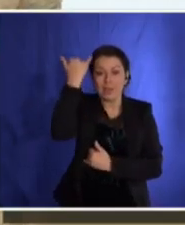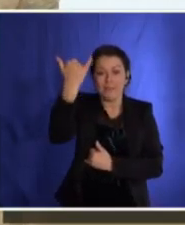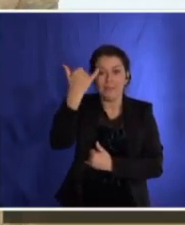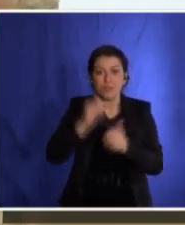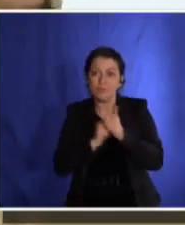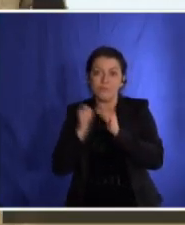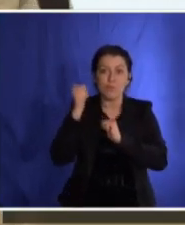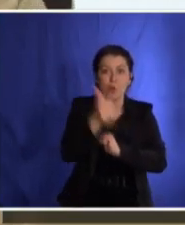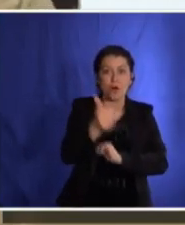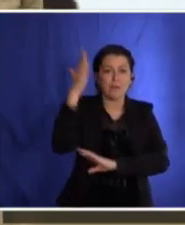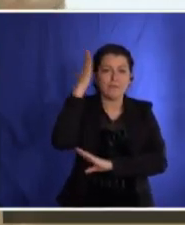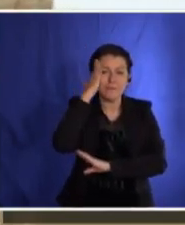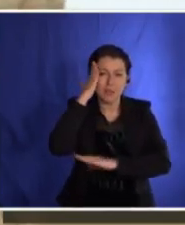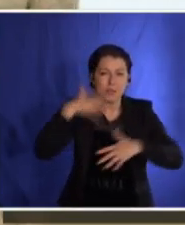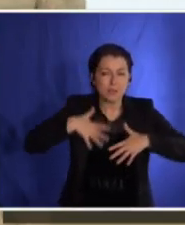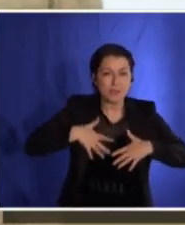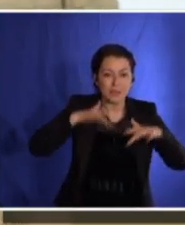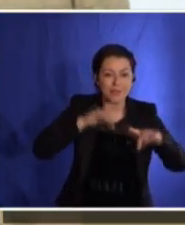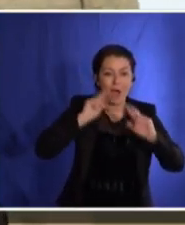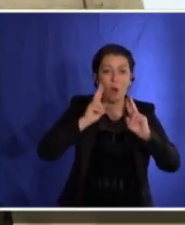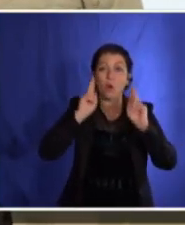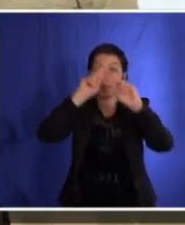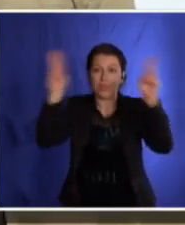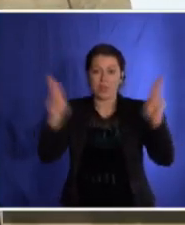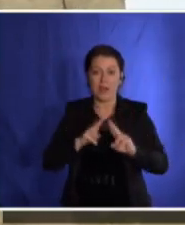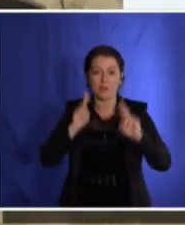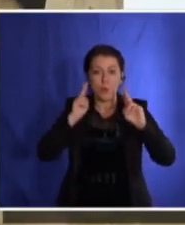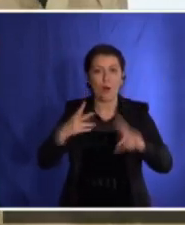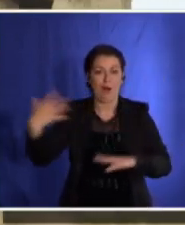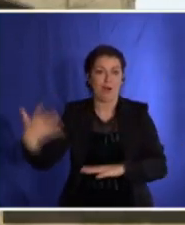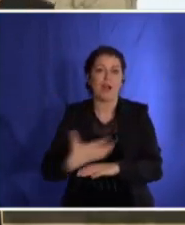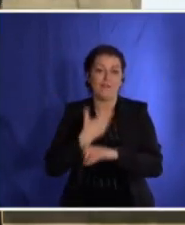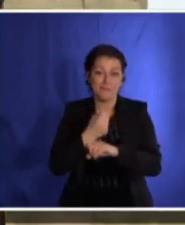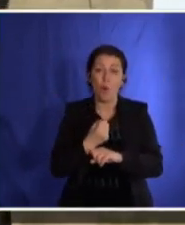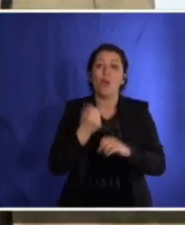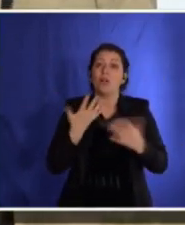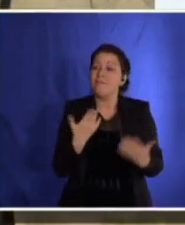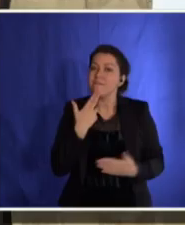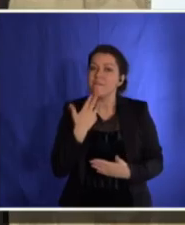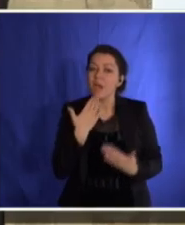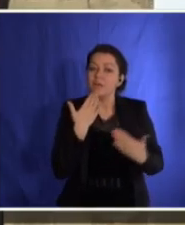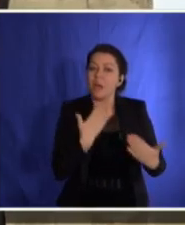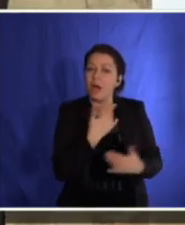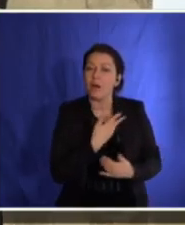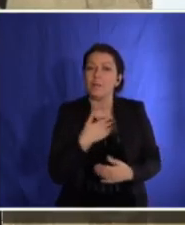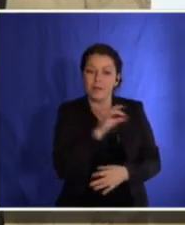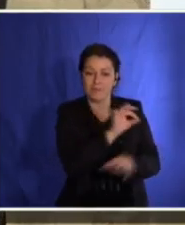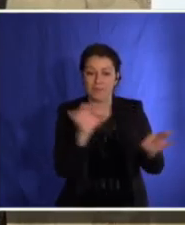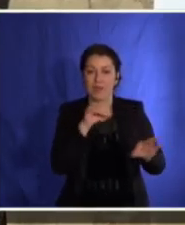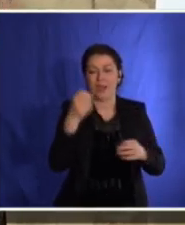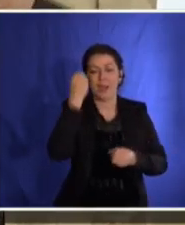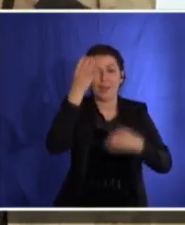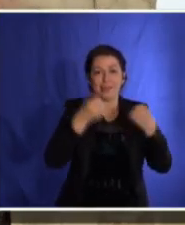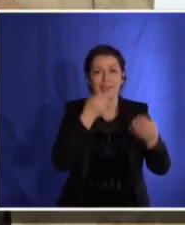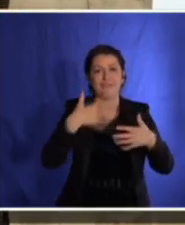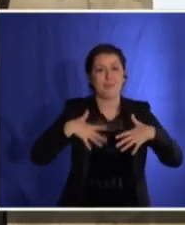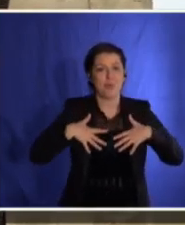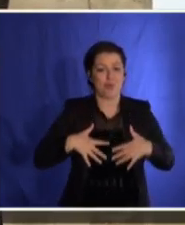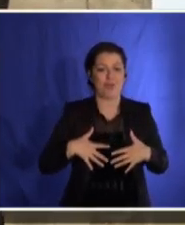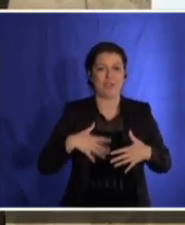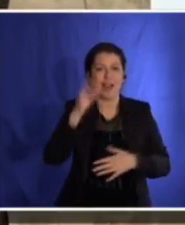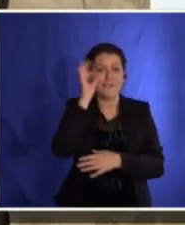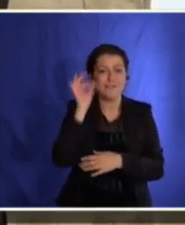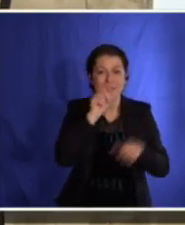Know-how, das wir haben, um eben auch international erfolgreich zu sein, das verdanken wir diesem kreativen Potenzial, diesen